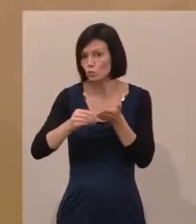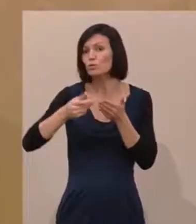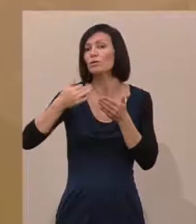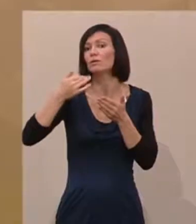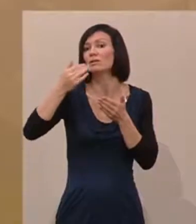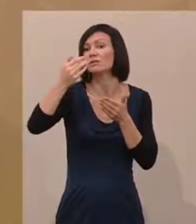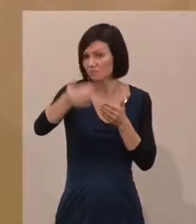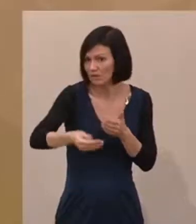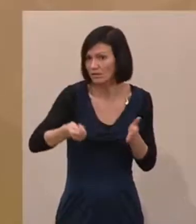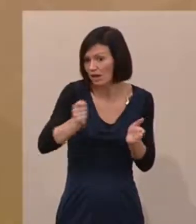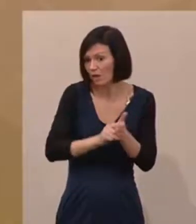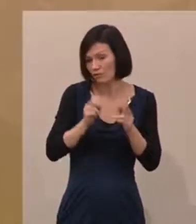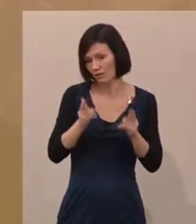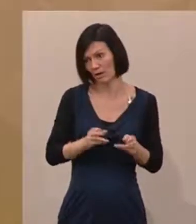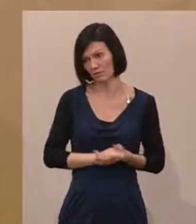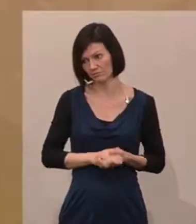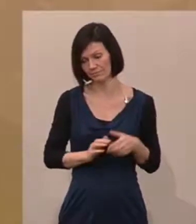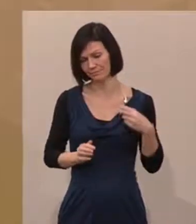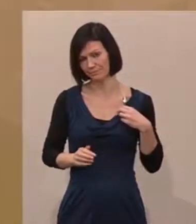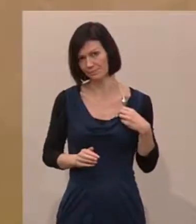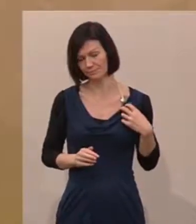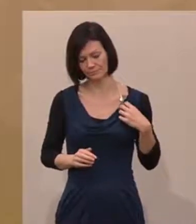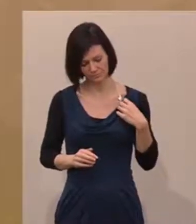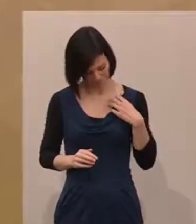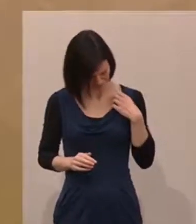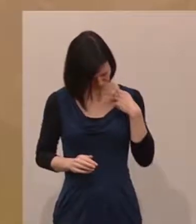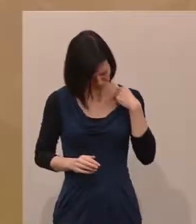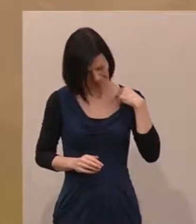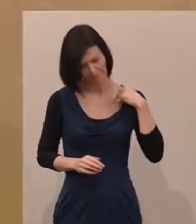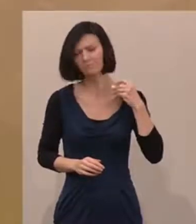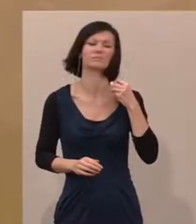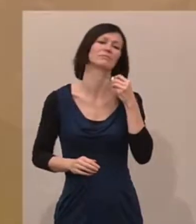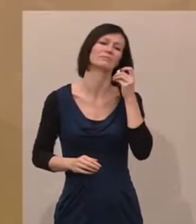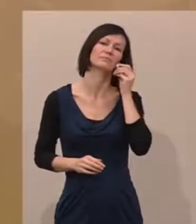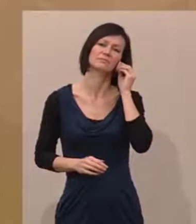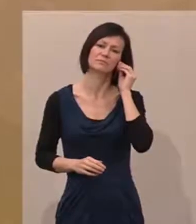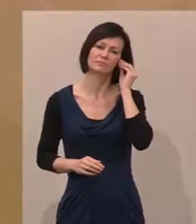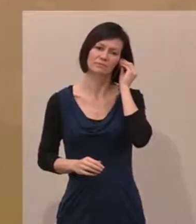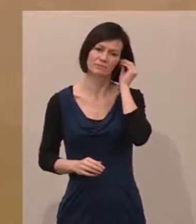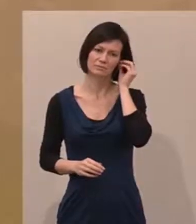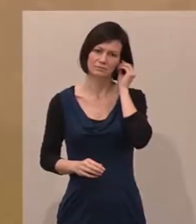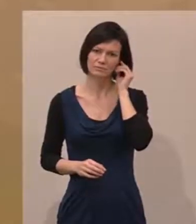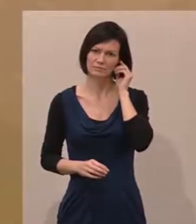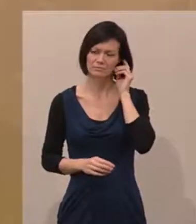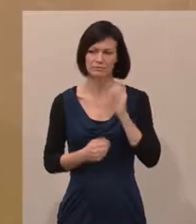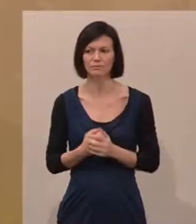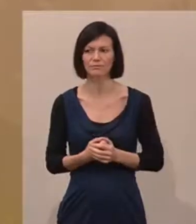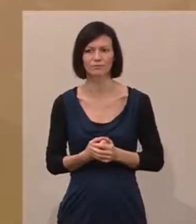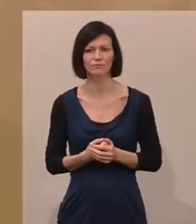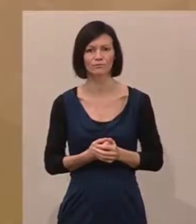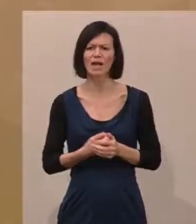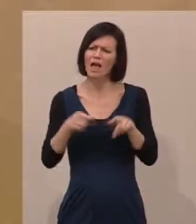des Tages auch diese Wohnung erwerben kann. Und dann sagen Sie, Sie werden